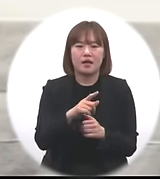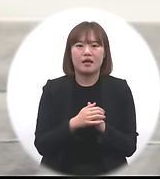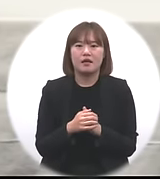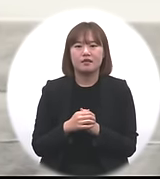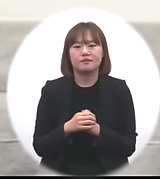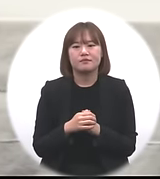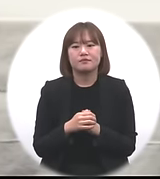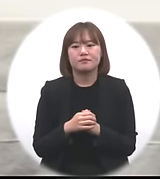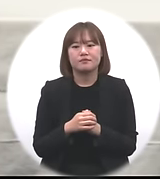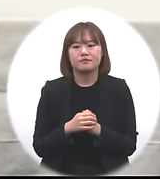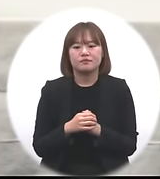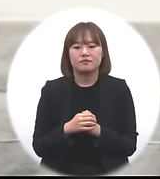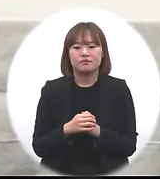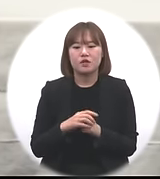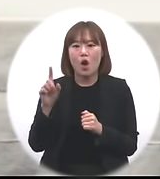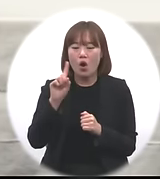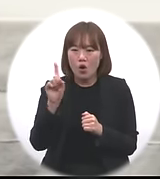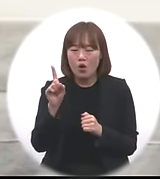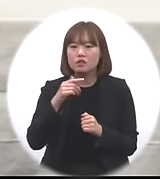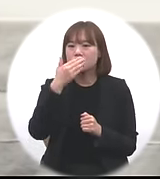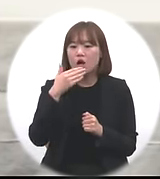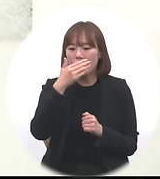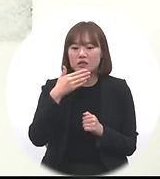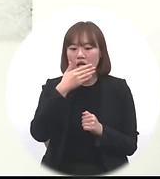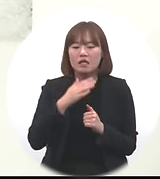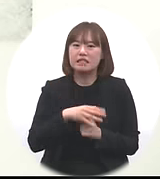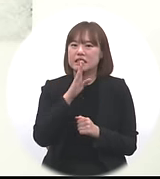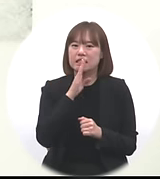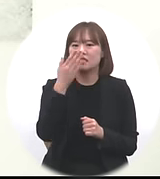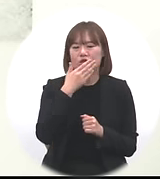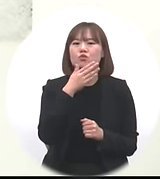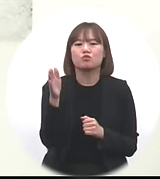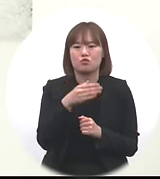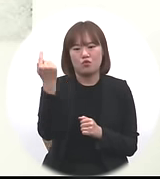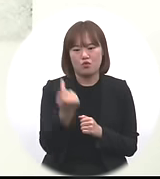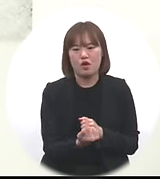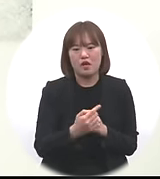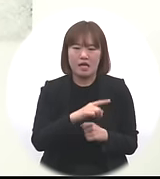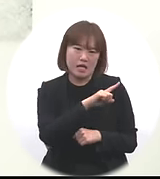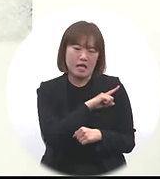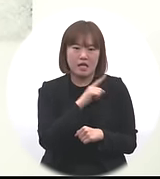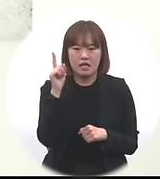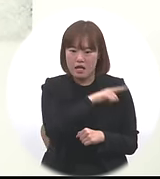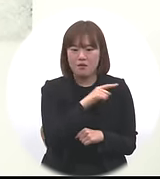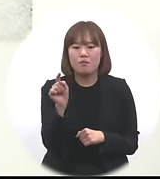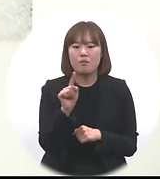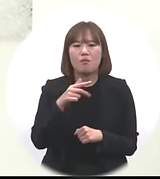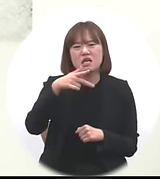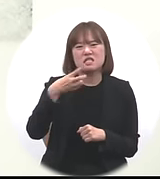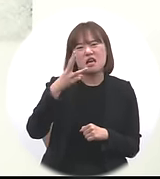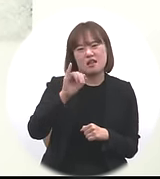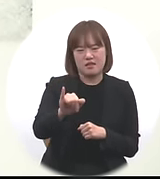중요한 건 설탕이라고 말씀드렸어요. 당분이요. 이 당분은 어디서부터 온다고요? 진짜 설탕에서부터요. 애들